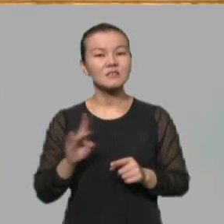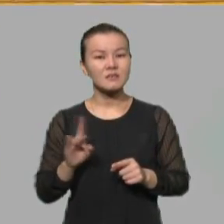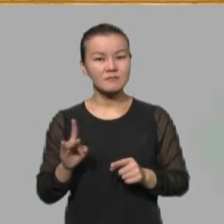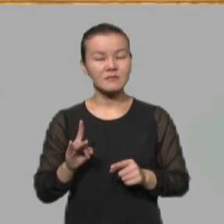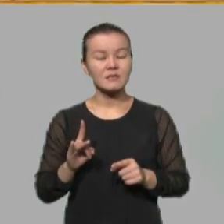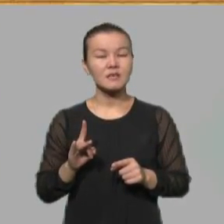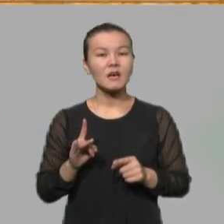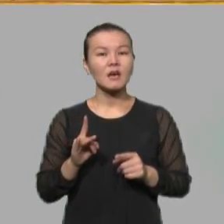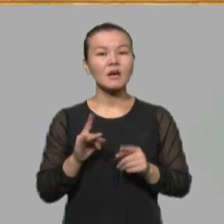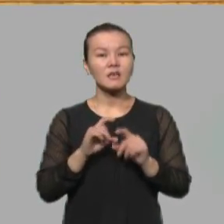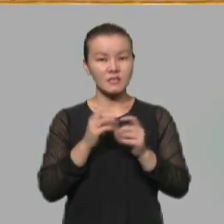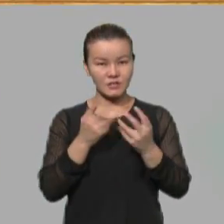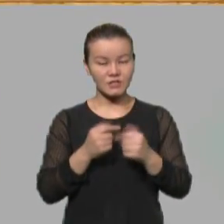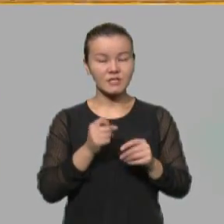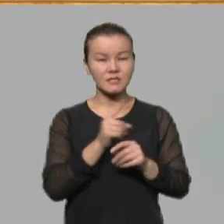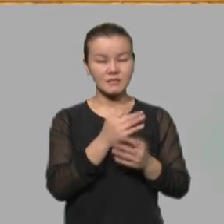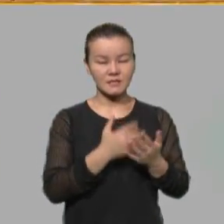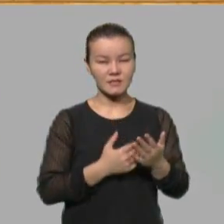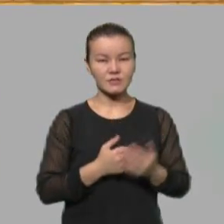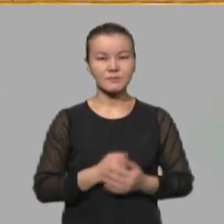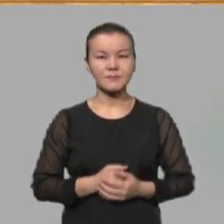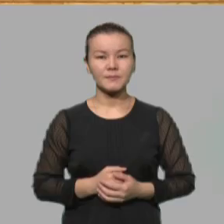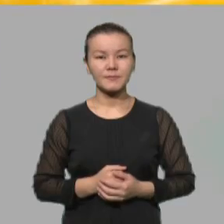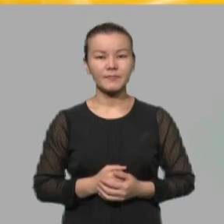в решении задачи.